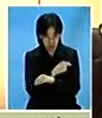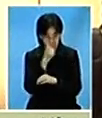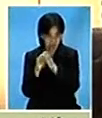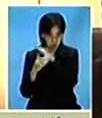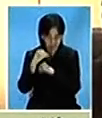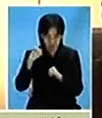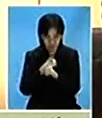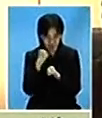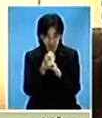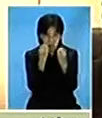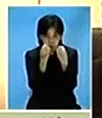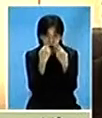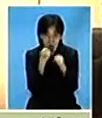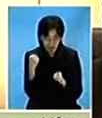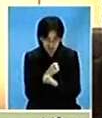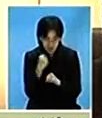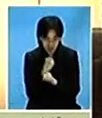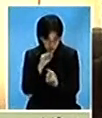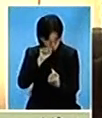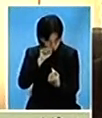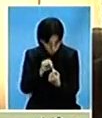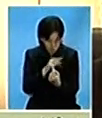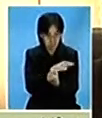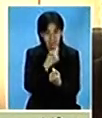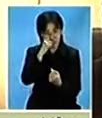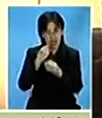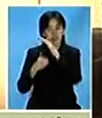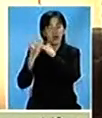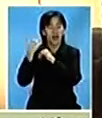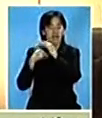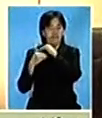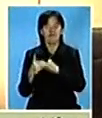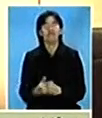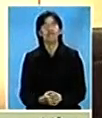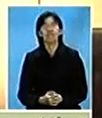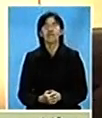นทักษะและประสบการณ์เฉพาะในส่วนที่เกี่ยวข้องกับการแพทย์แผนไทย